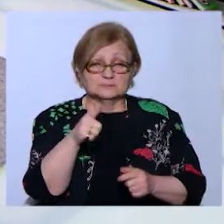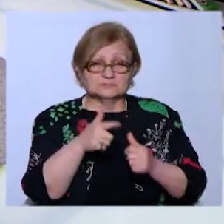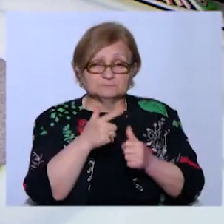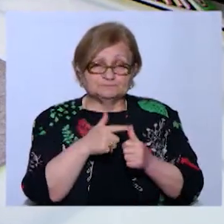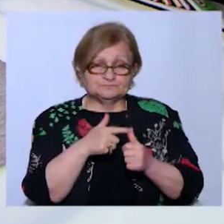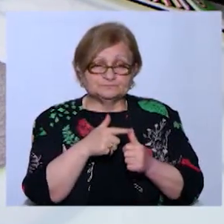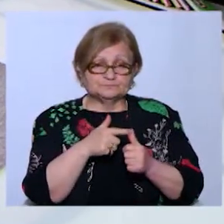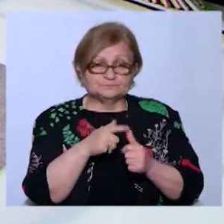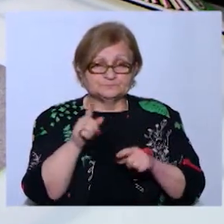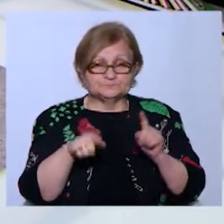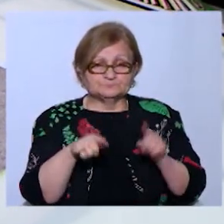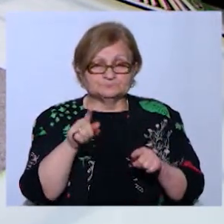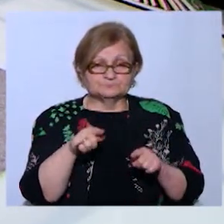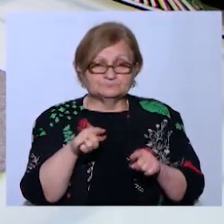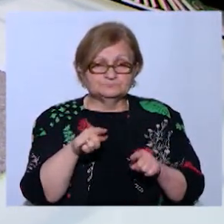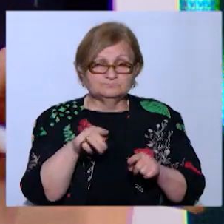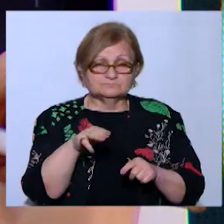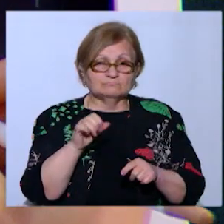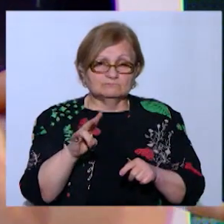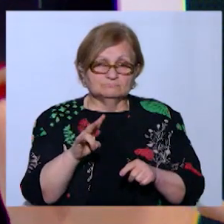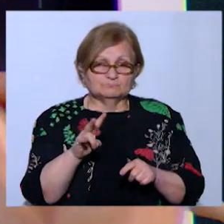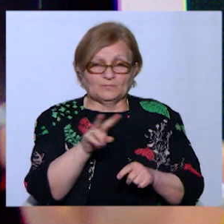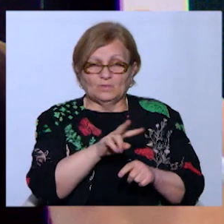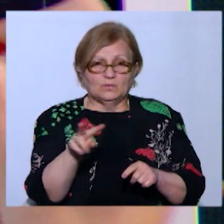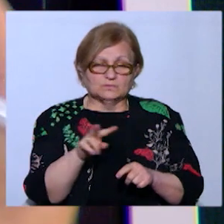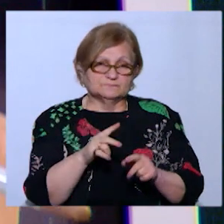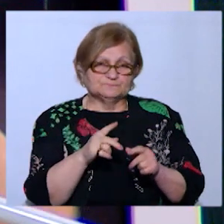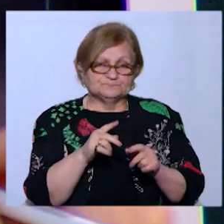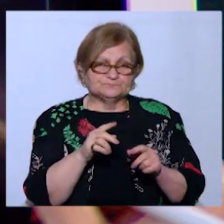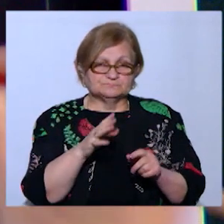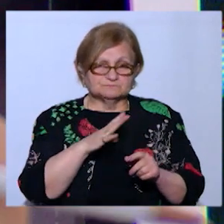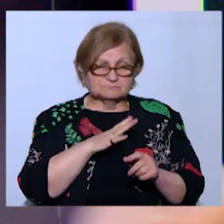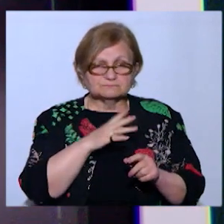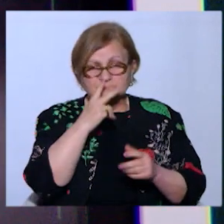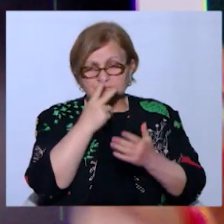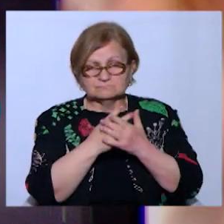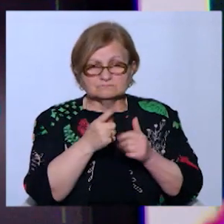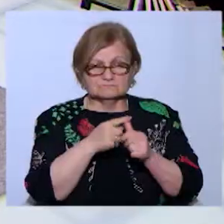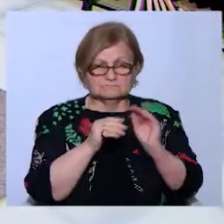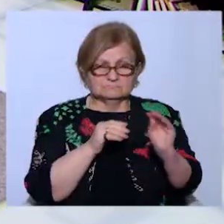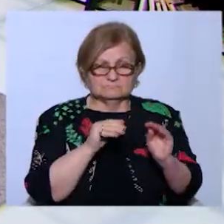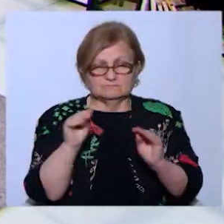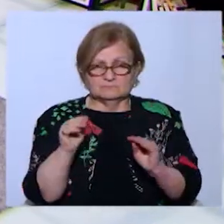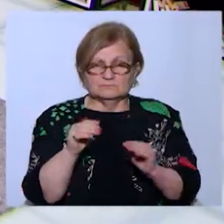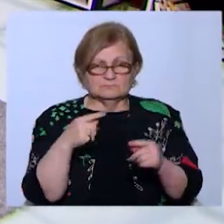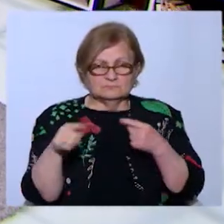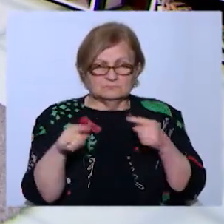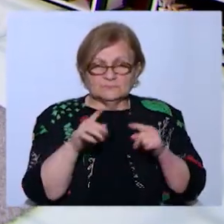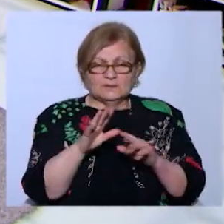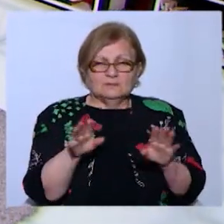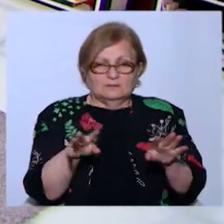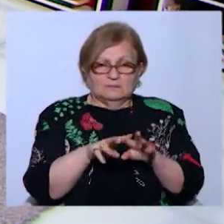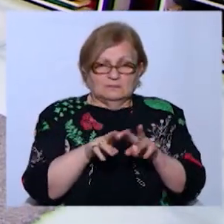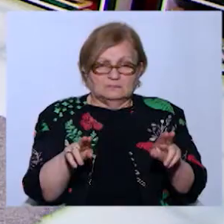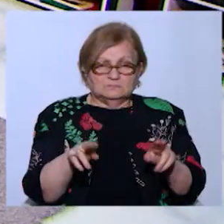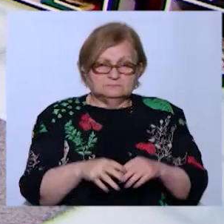ზოგ წიგნში. ზოგან წერია ხოლმე ესე tan. ორივე სწორია. ანუ თუ სადმე რომელიმე სახელმძღვანელოში ან უცხოურ სახელმძღვანელოში გვხვდება tan,